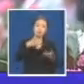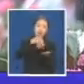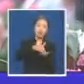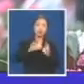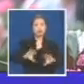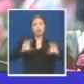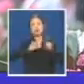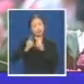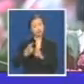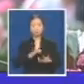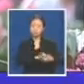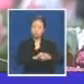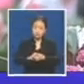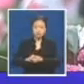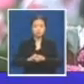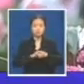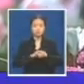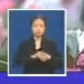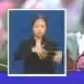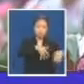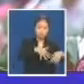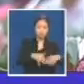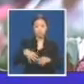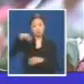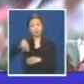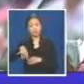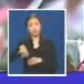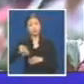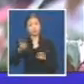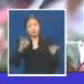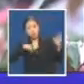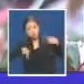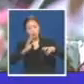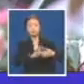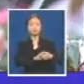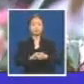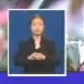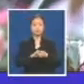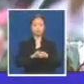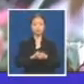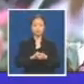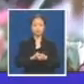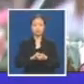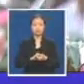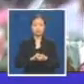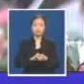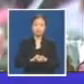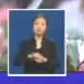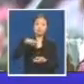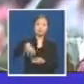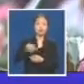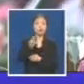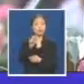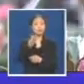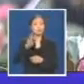ทำงานร่วมกันระหว่างชุมชนกับองค์กรปกครองส่วนท้องถิ่นซึ่งจะเป็นองค์กรที่มีบทบาทสำคัญในการ